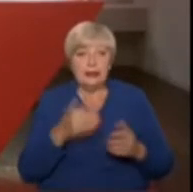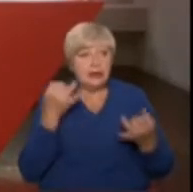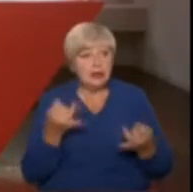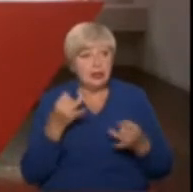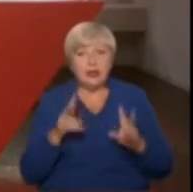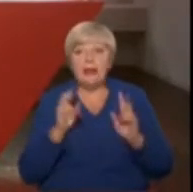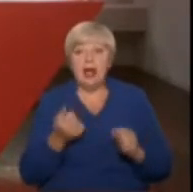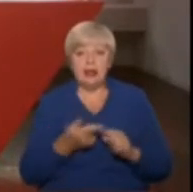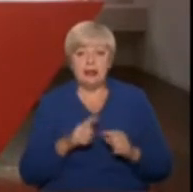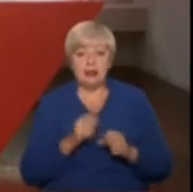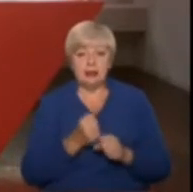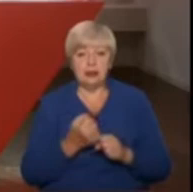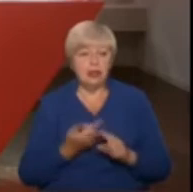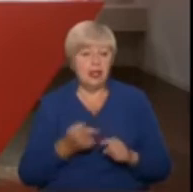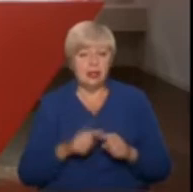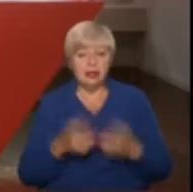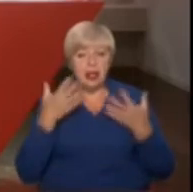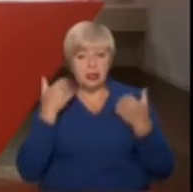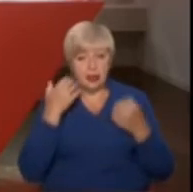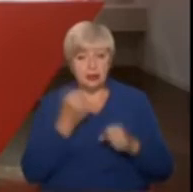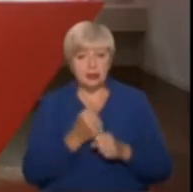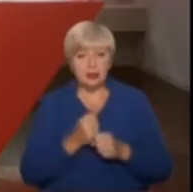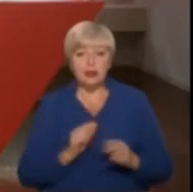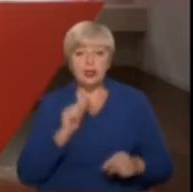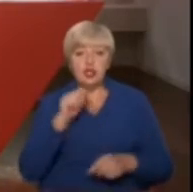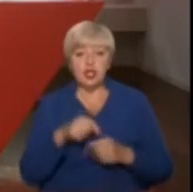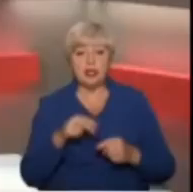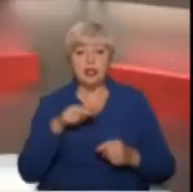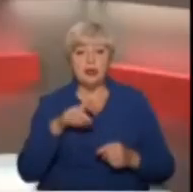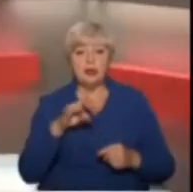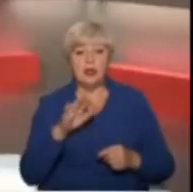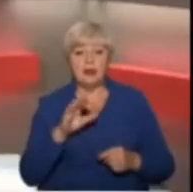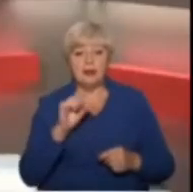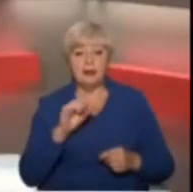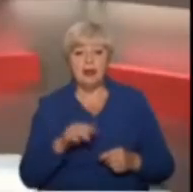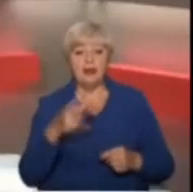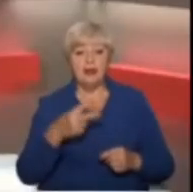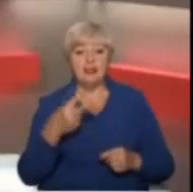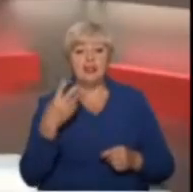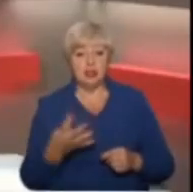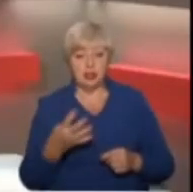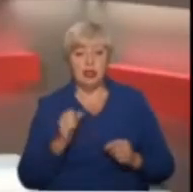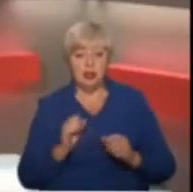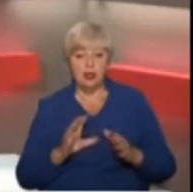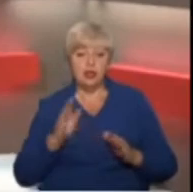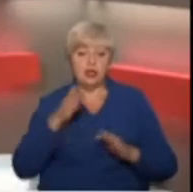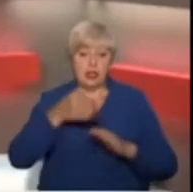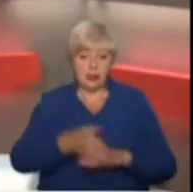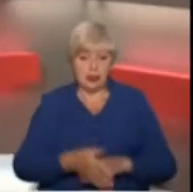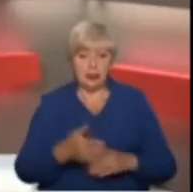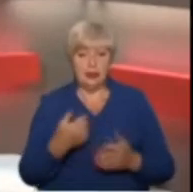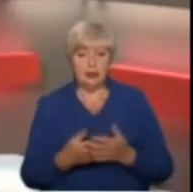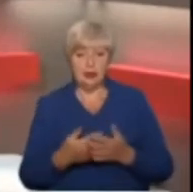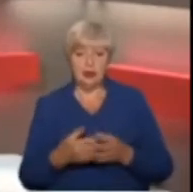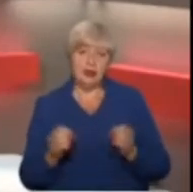Поясніть, будь ласка. Дуже легко це зробити через Приват24. Туди можна зайти. Вимагає цього десь приблизно